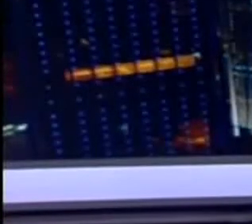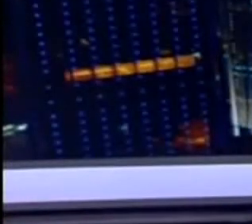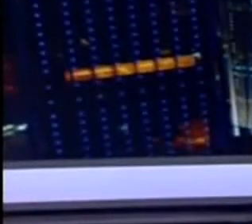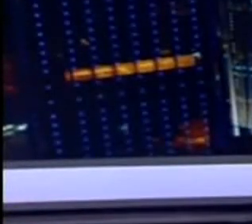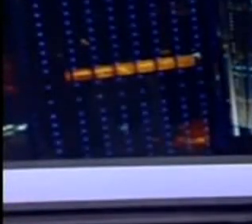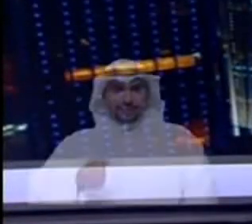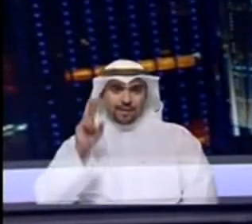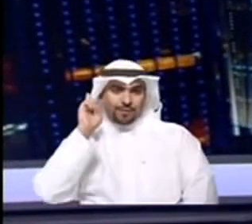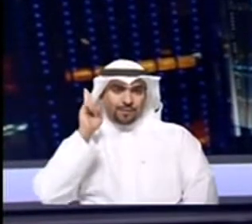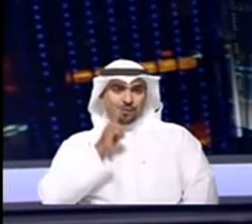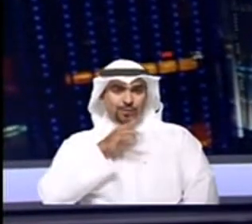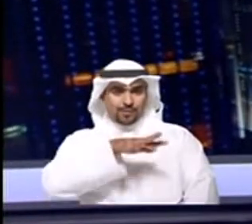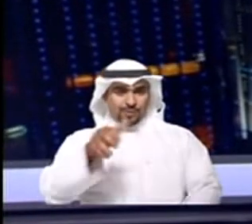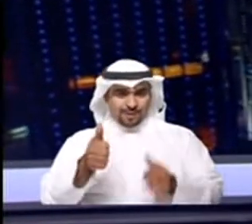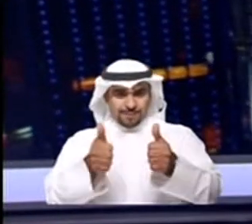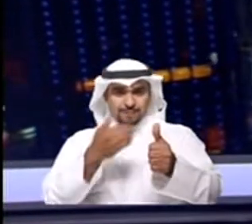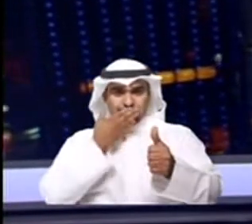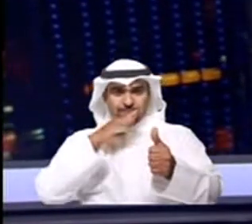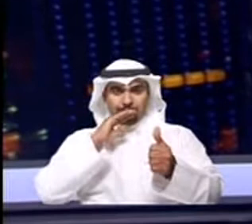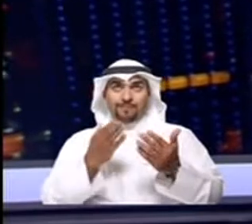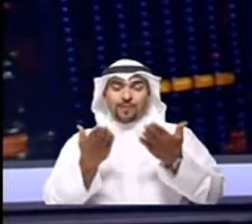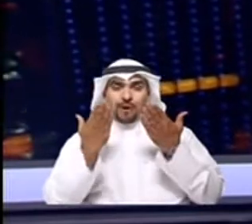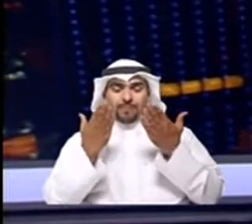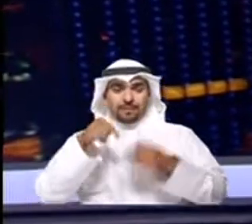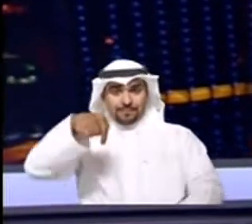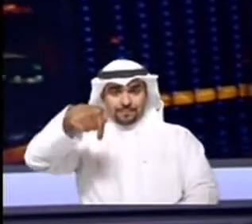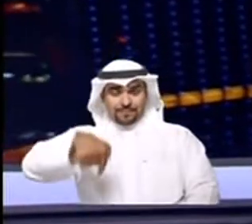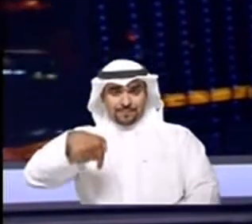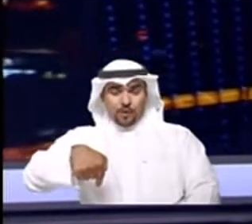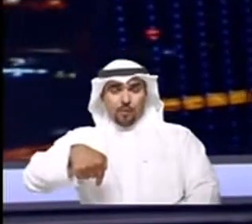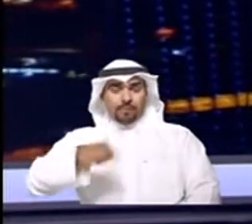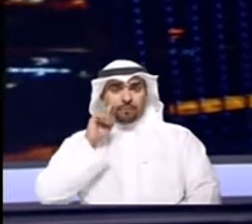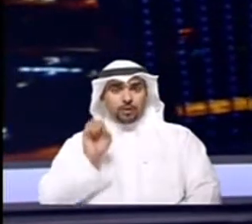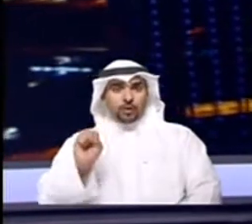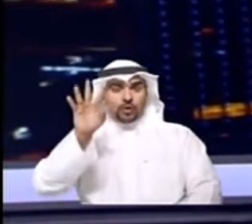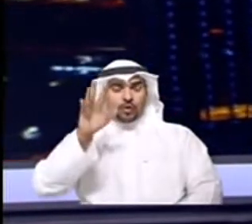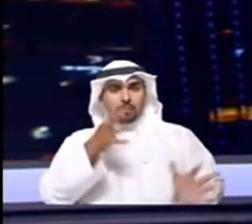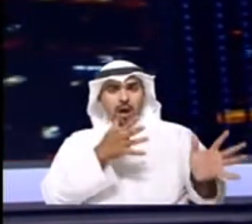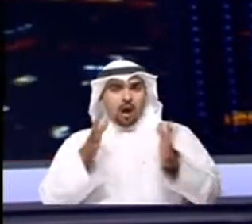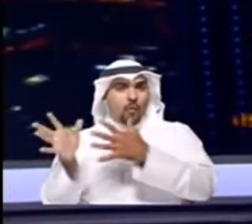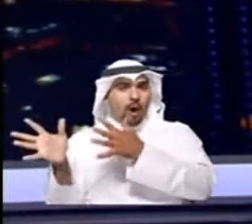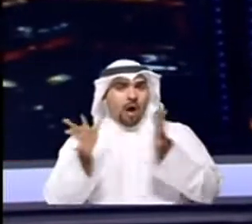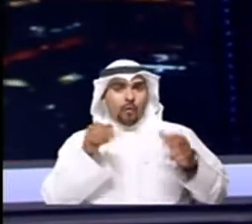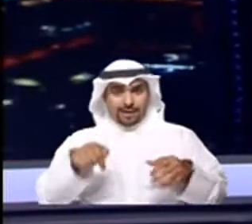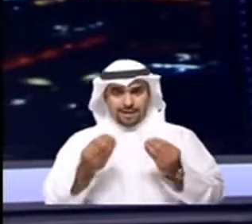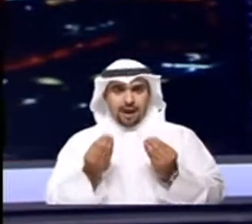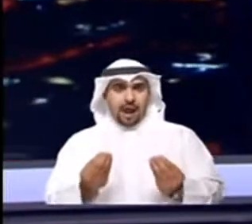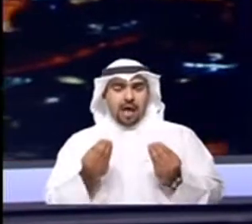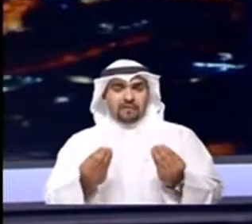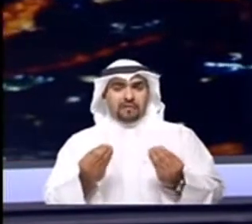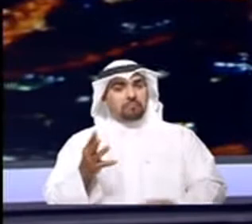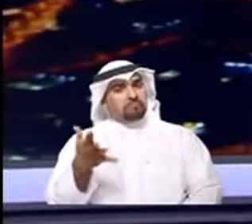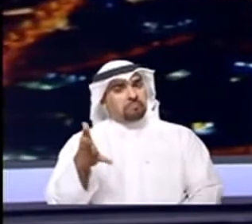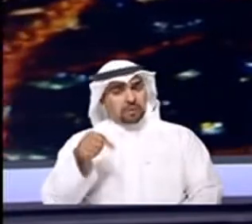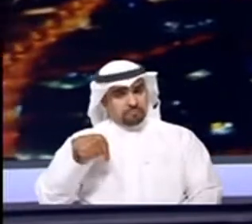أسعد الله أوقاتكم أعزائي المشاهدين. أجواء أكثر استقرارا مما كانت عليه خلال الساعات الماضية، متوقع أن يترسب الغبار تدريجيا أكثر وأكثر خلال